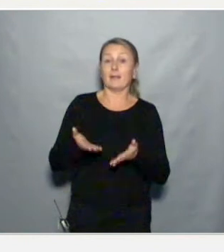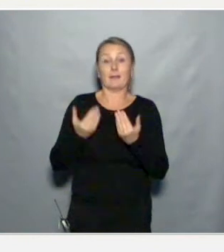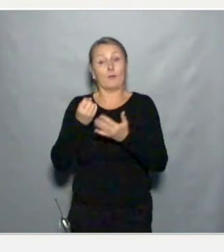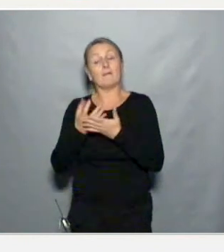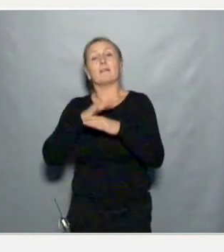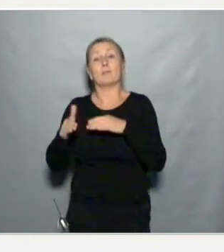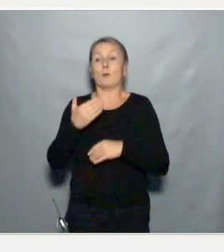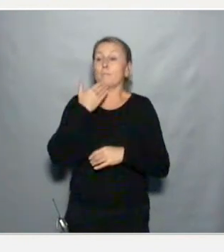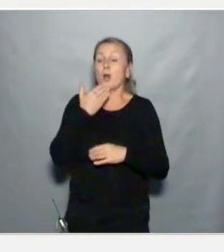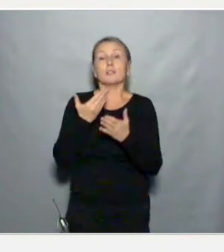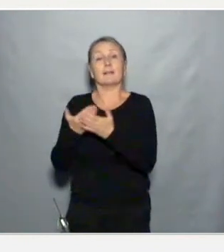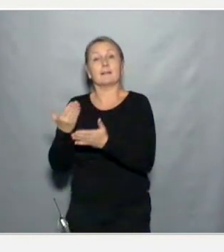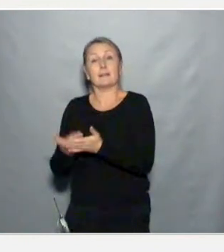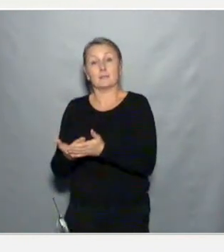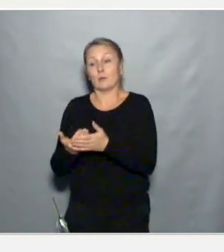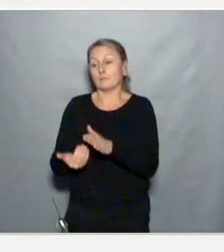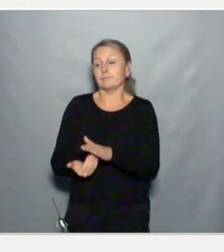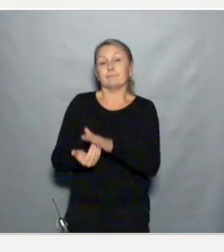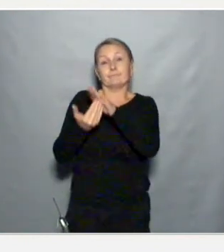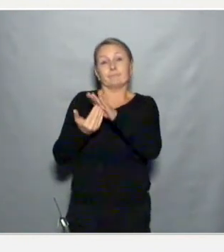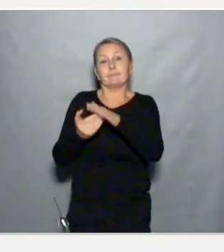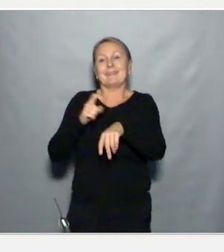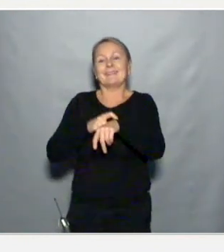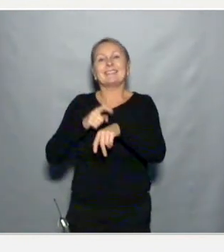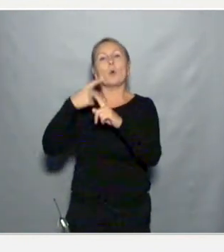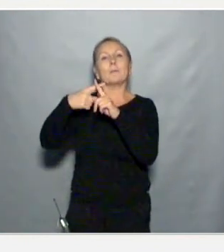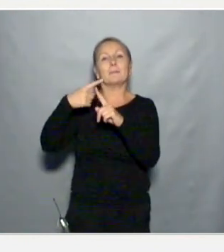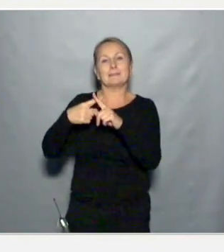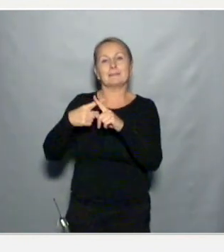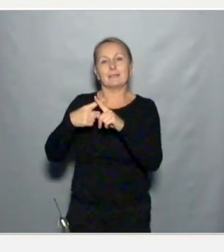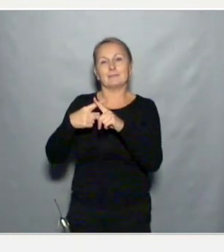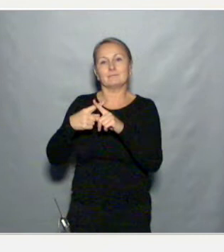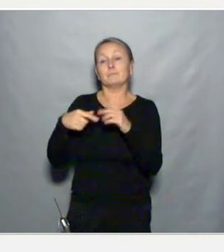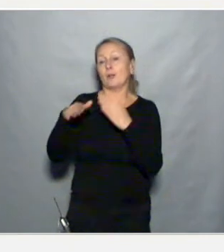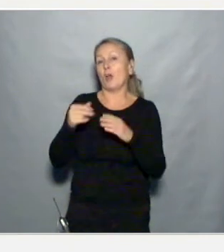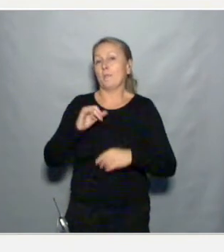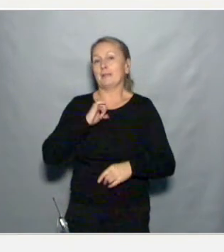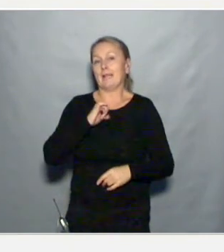bra tjänst som kan underlätta för många tidsoptimister, däribland mig själv.